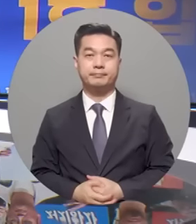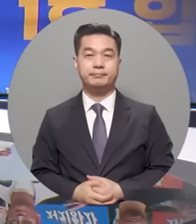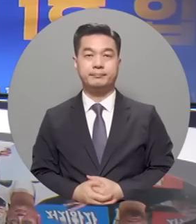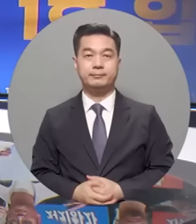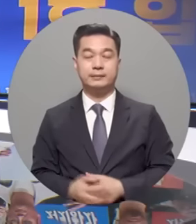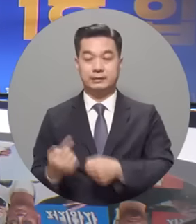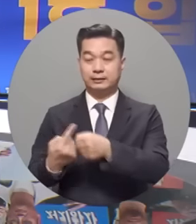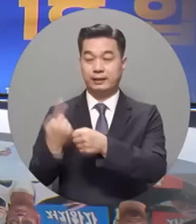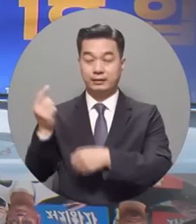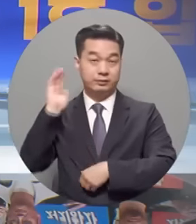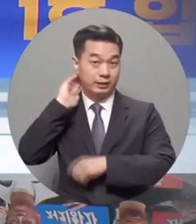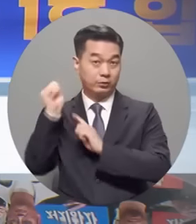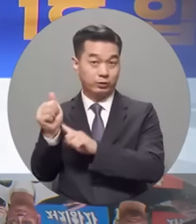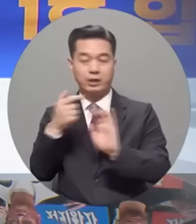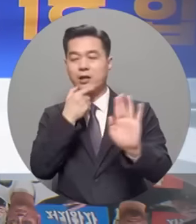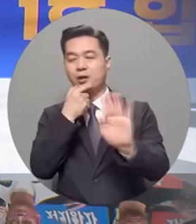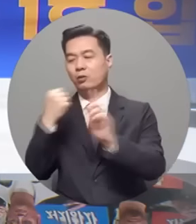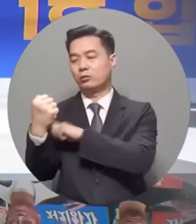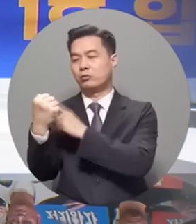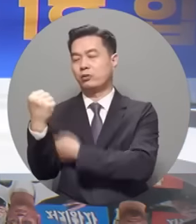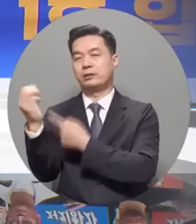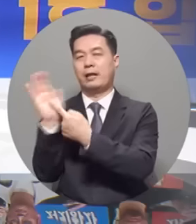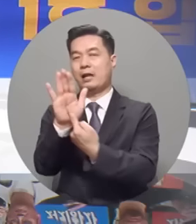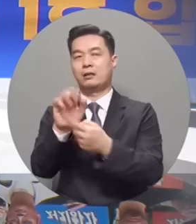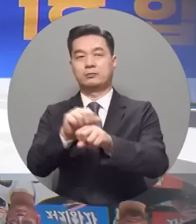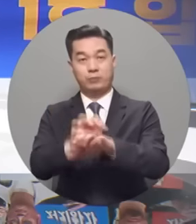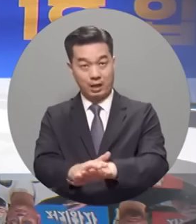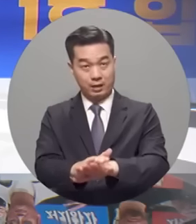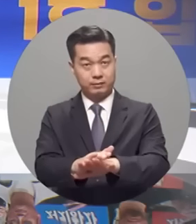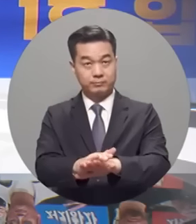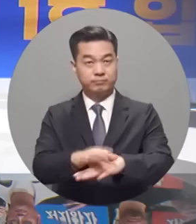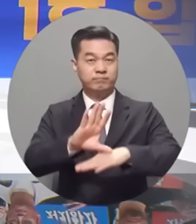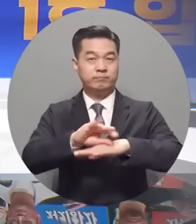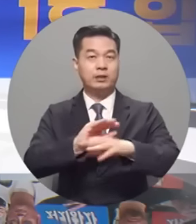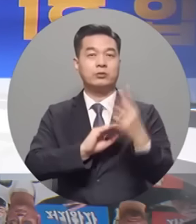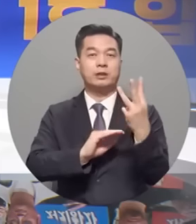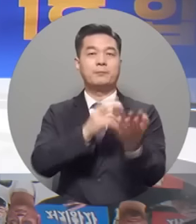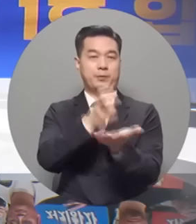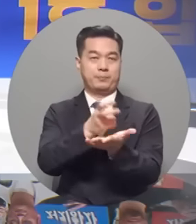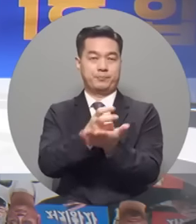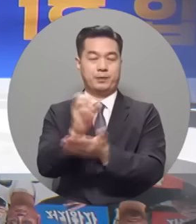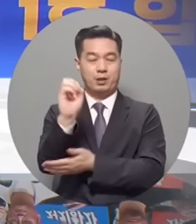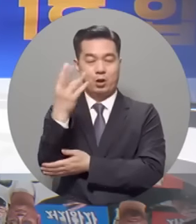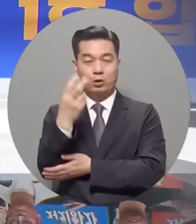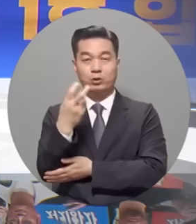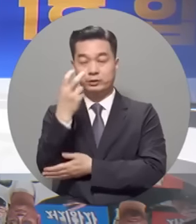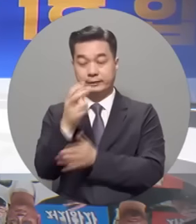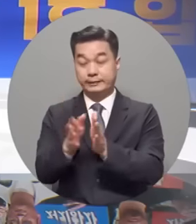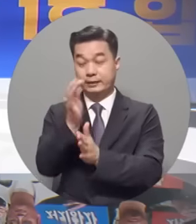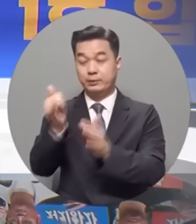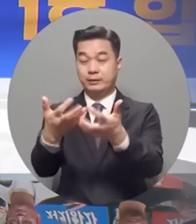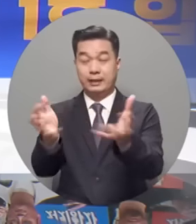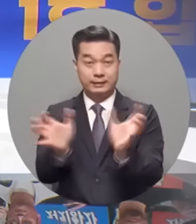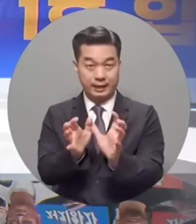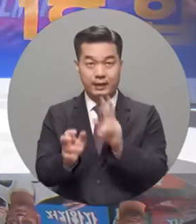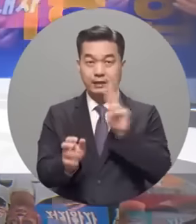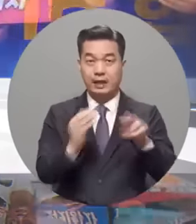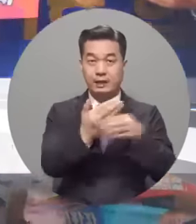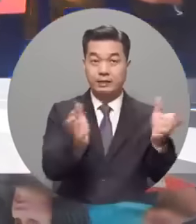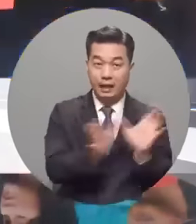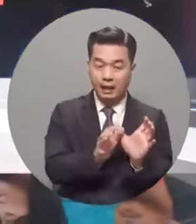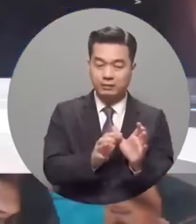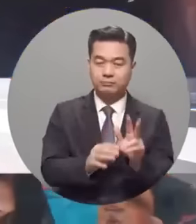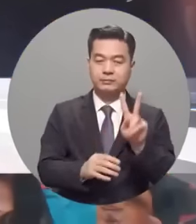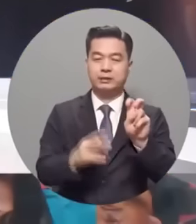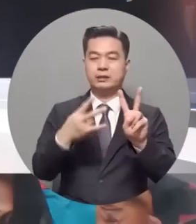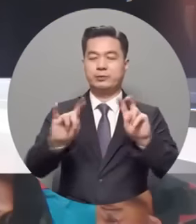지난해 대통령이 거부권을 행사해서 무산이 됐던 방송 3법. 언론 시민단체와 야권에서는 이제 곧 시작될 21대